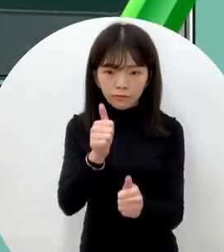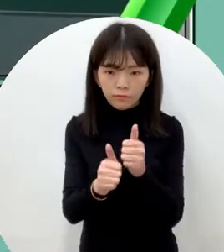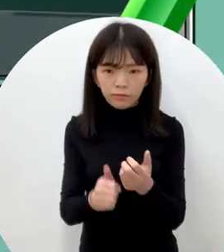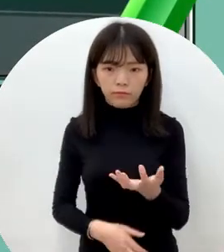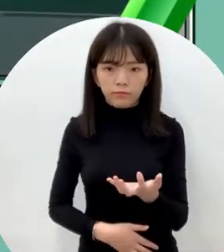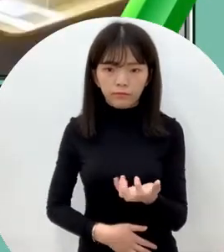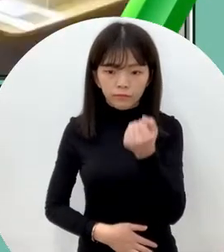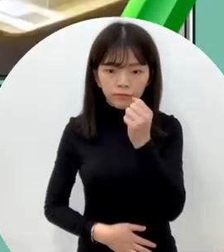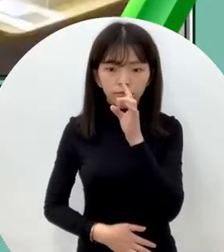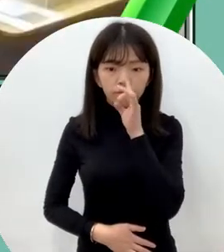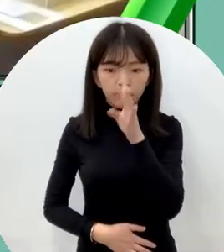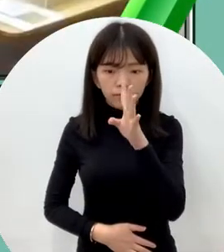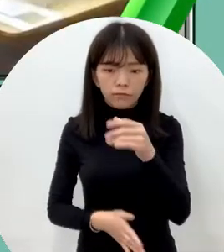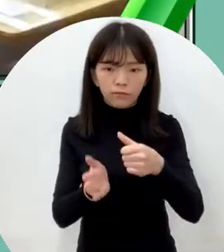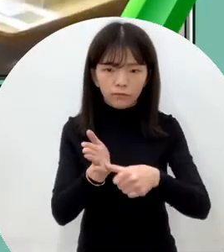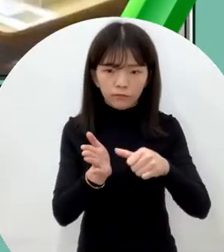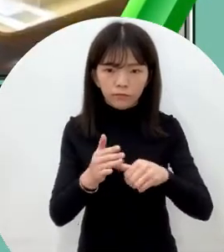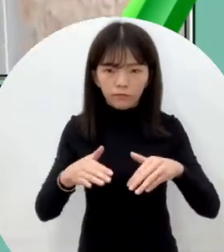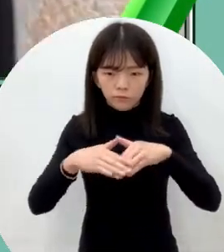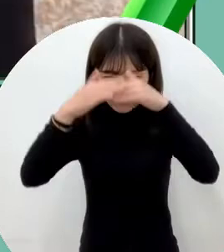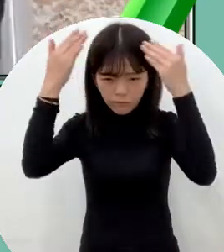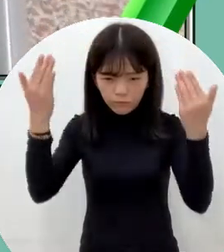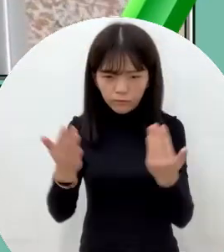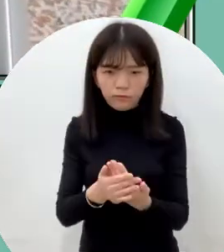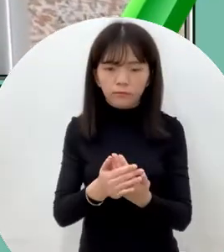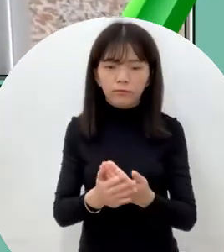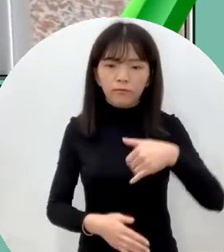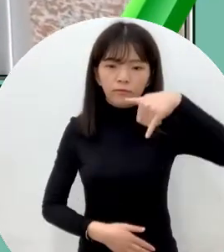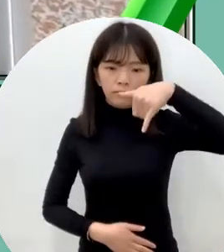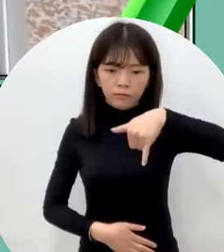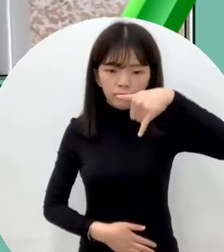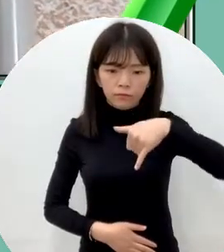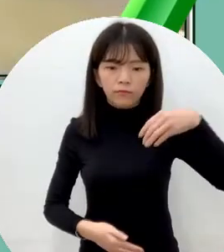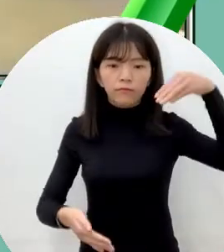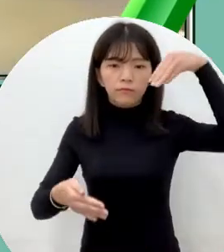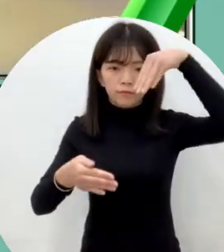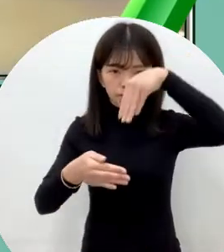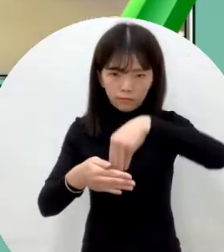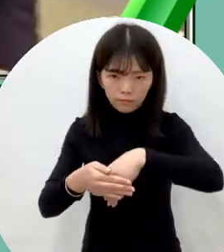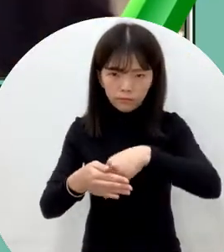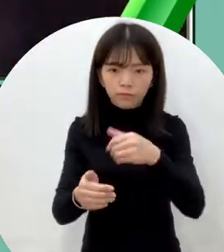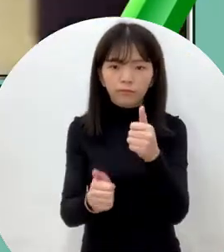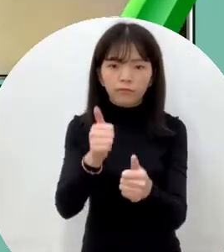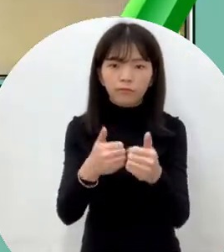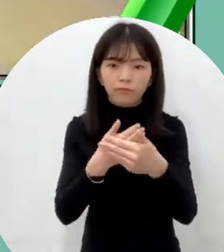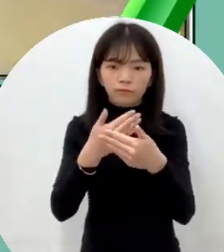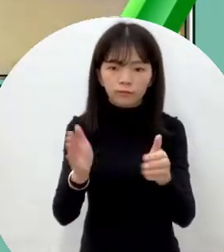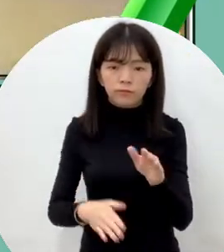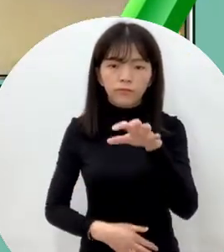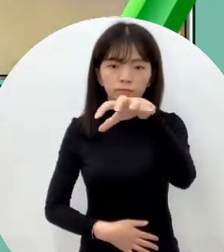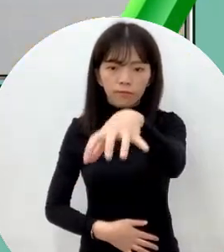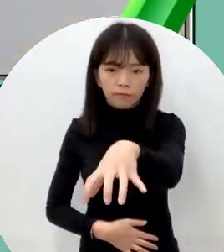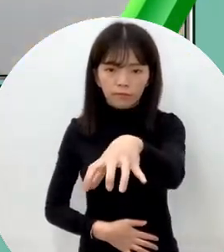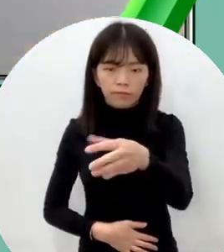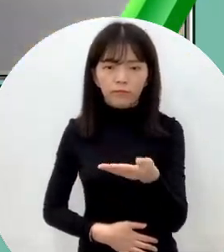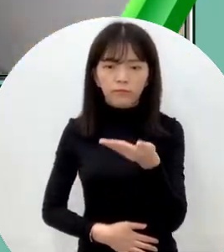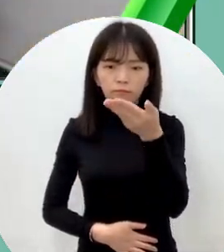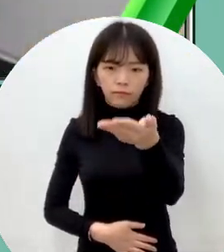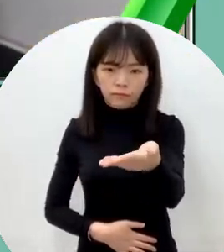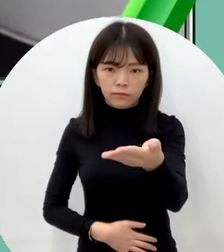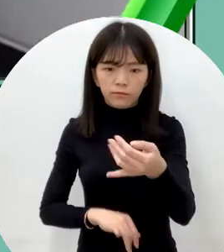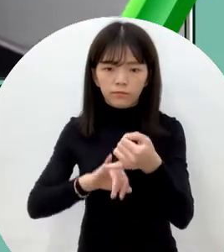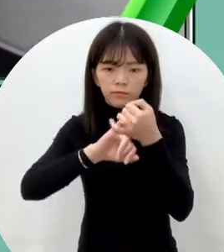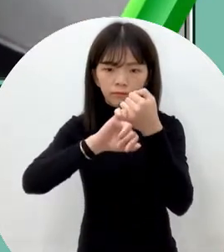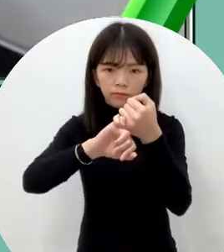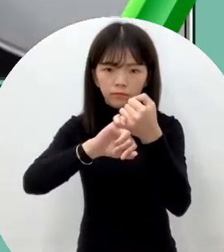시험 중 휴대 가능 물품 외 모든 물품은 매 교시 시작 전 가방에 넣어 시험 시간 중 접촉할 수 없도록